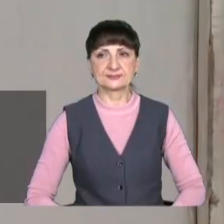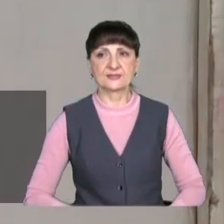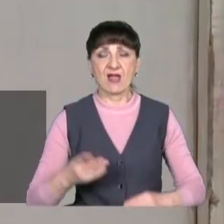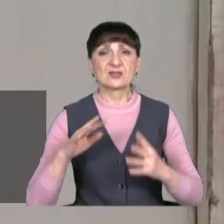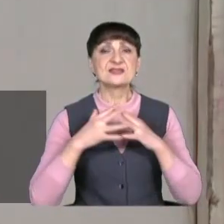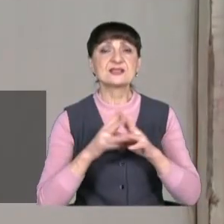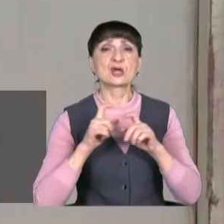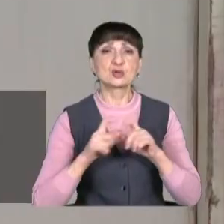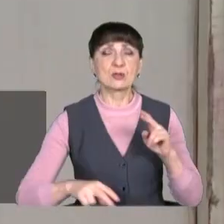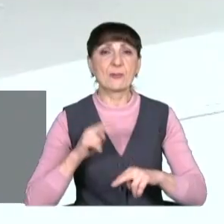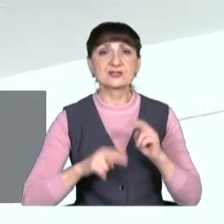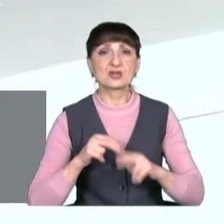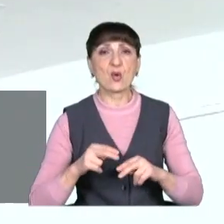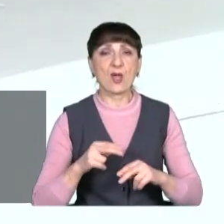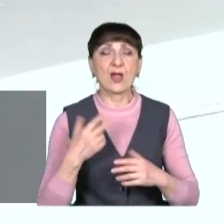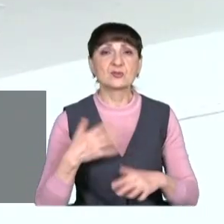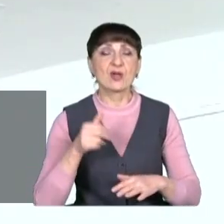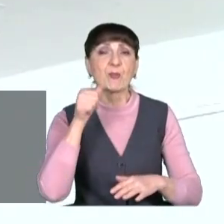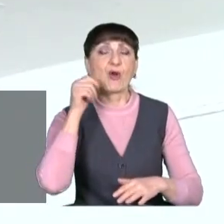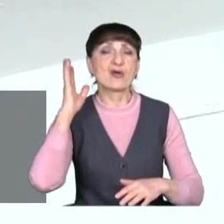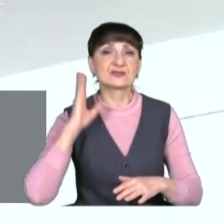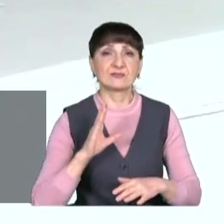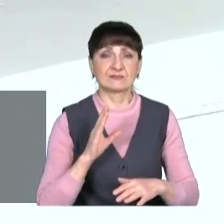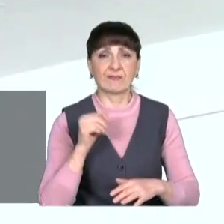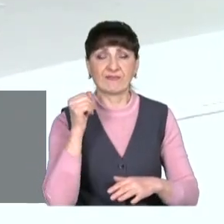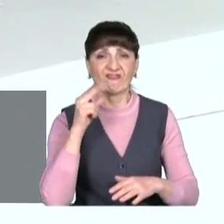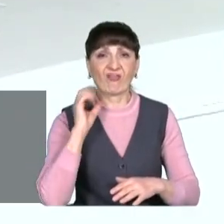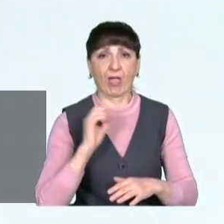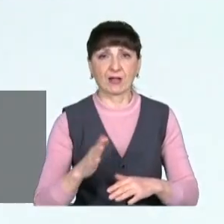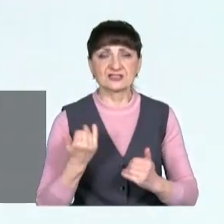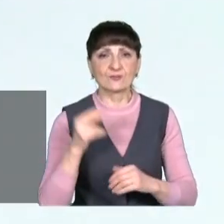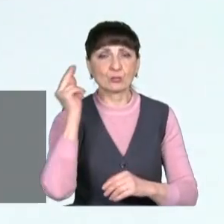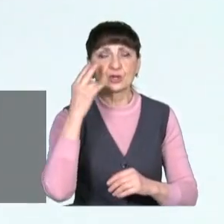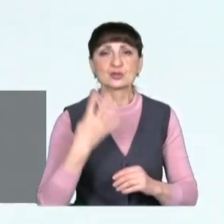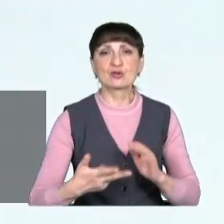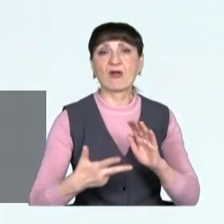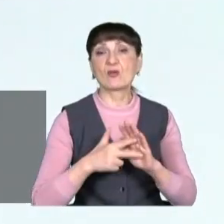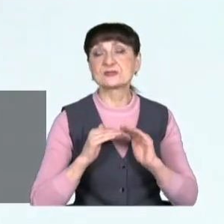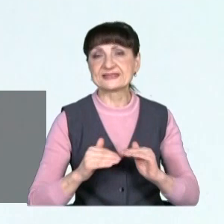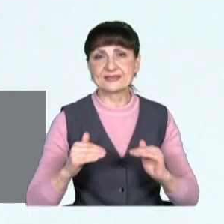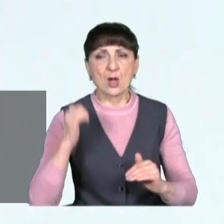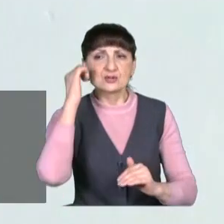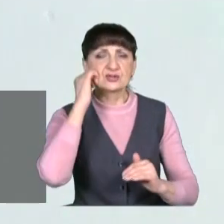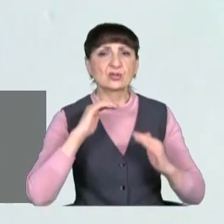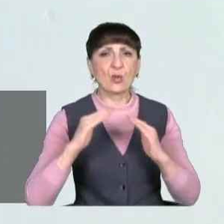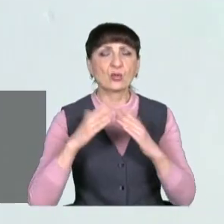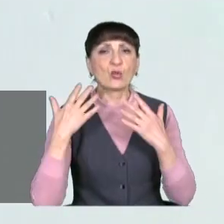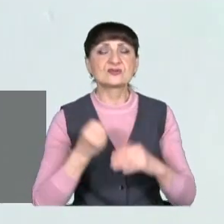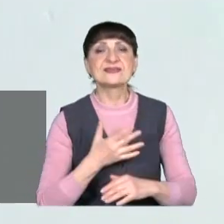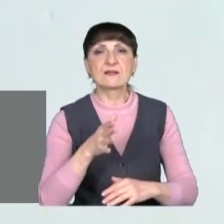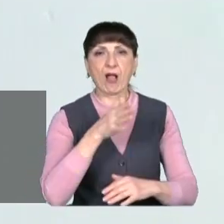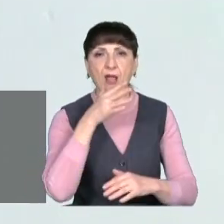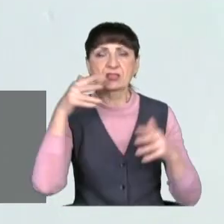Эту сельскую школу построили во второй половине прошлого века. Сегодня в ней обучаются 48 детей. В устаревшем здании вот уже несколько